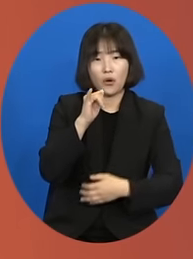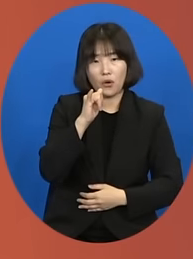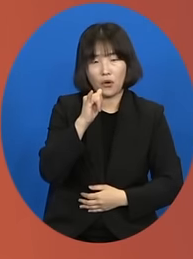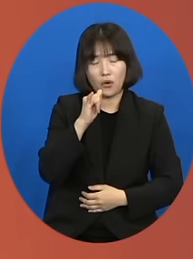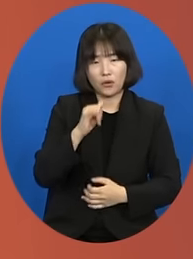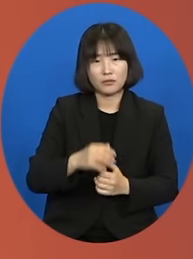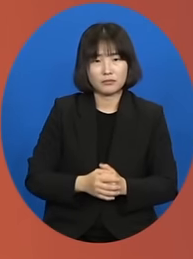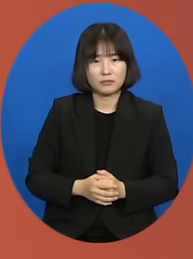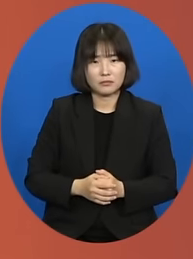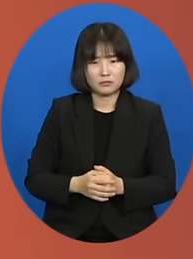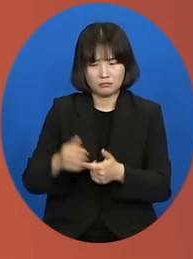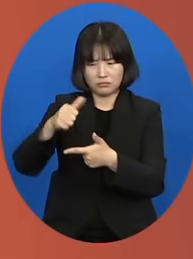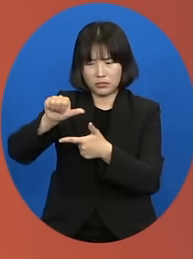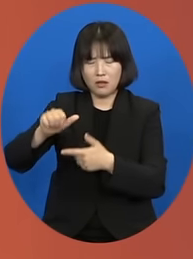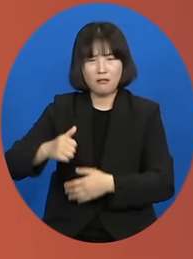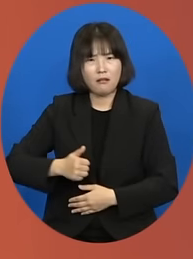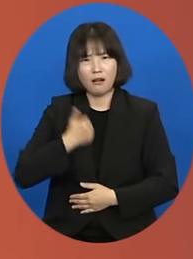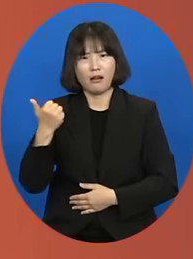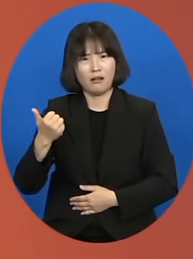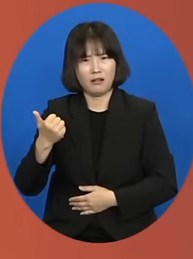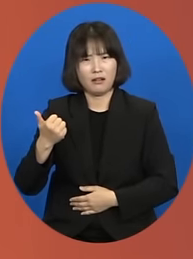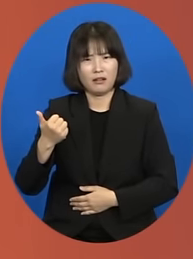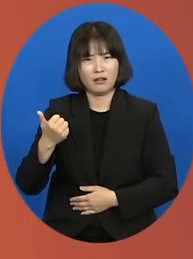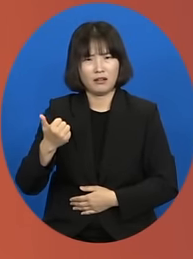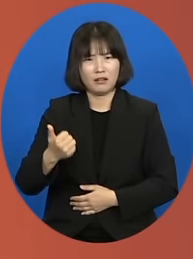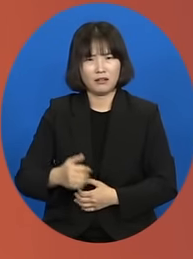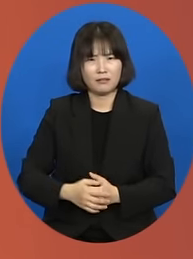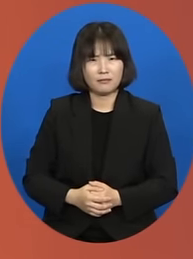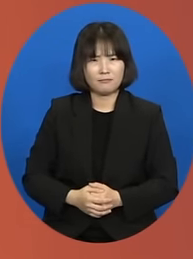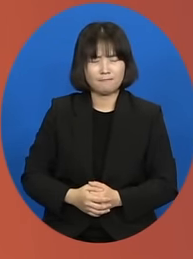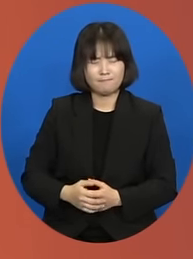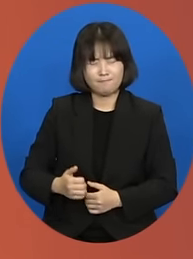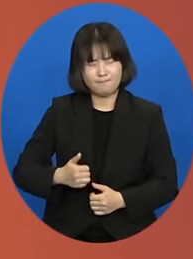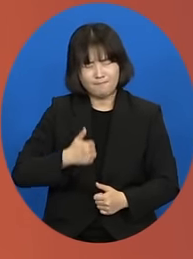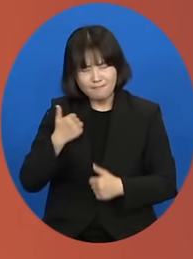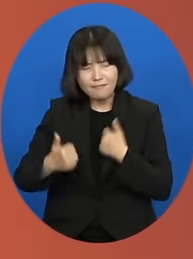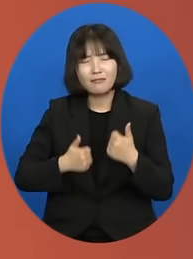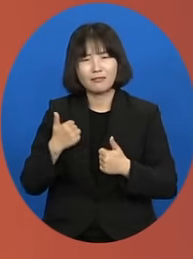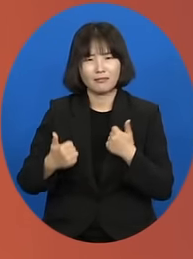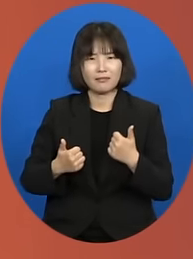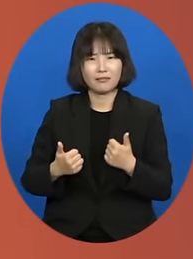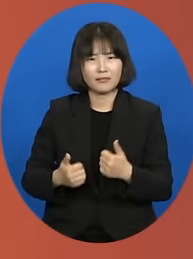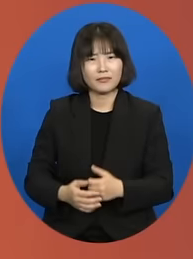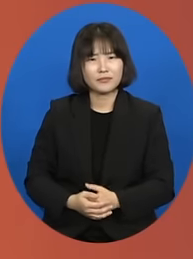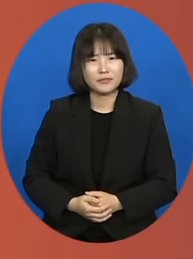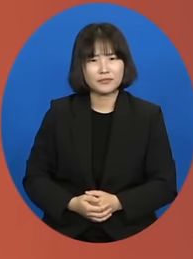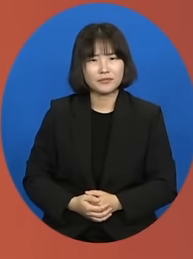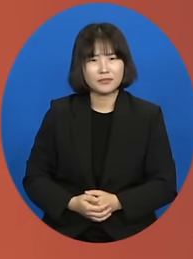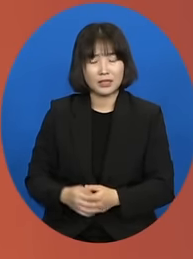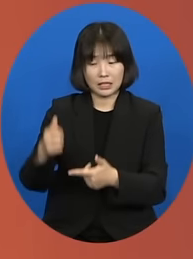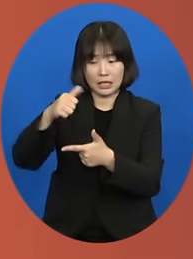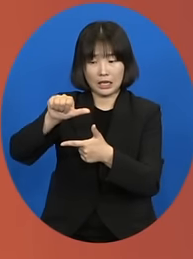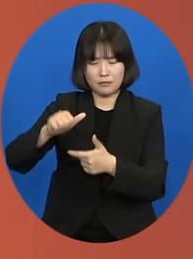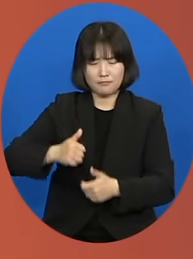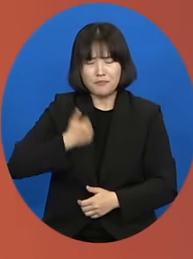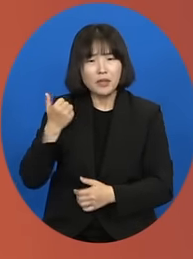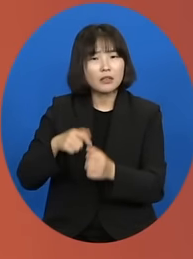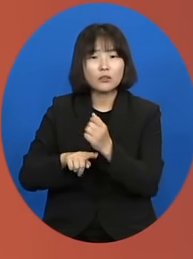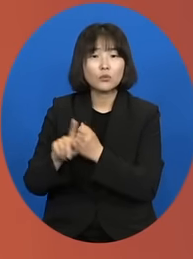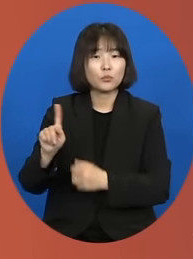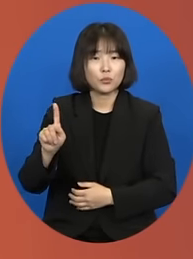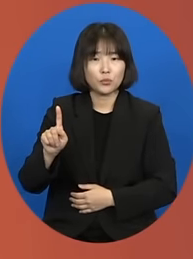큰아들은 지금 화가 무척 나 있습니다. 큰아들은 화가 너무너무 많이 나 있어요. 그런데 큰아들이 왜 이렇게 화가 났을까요?